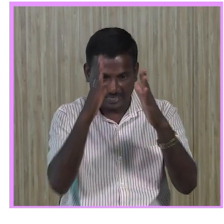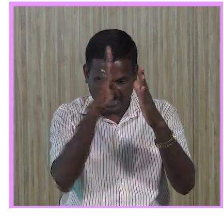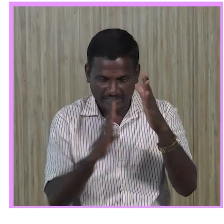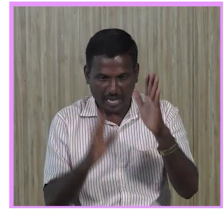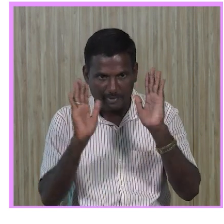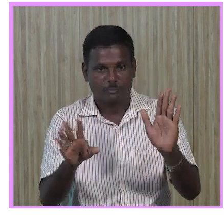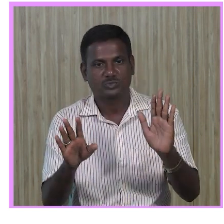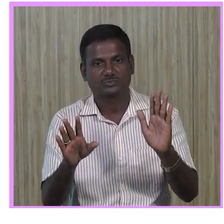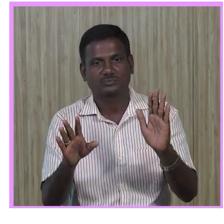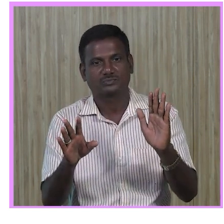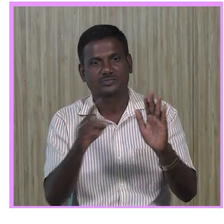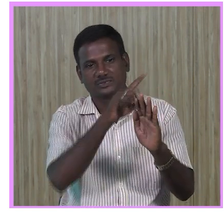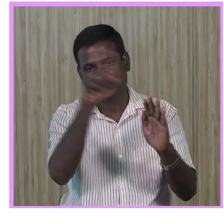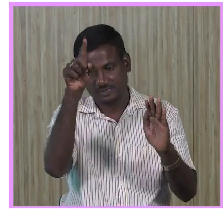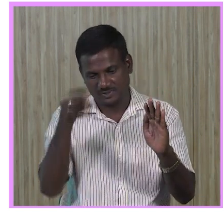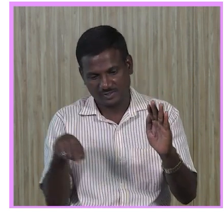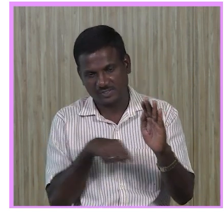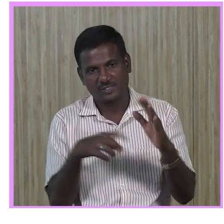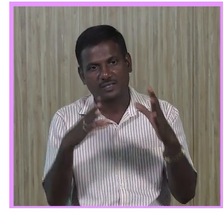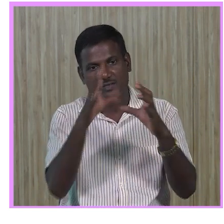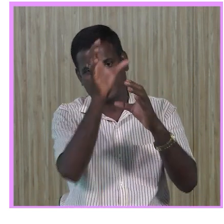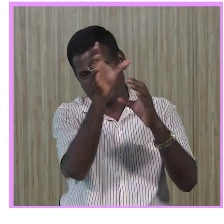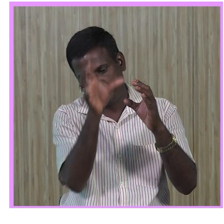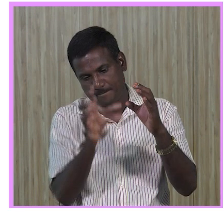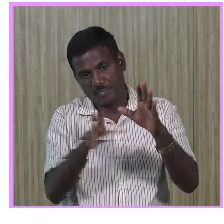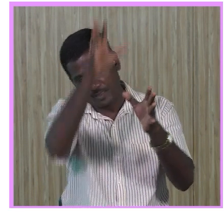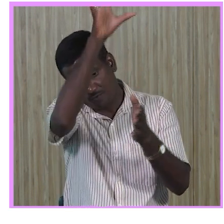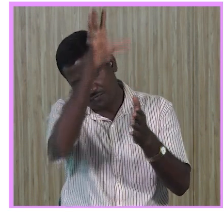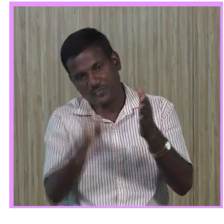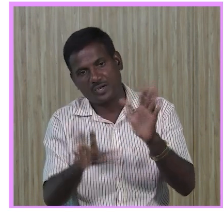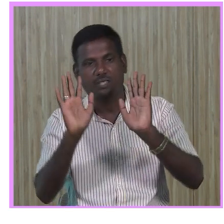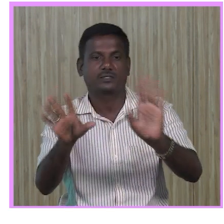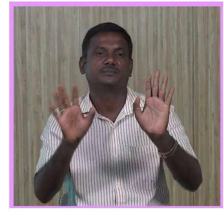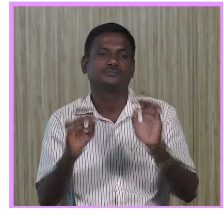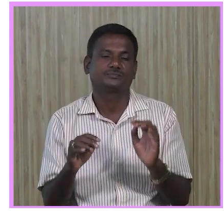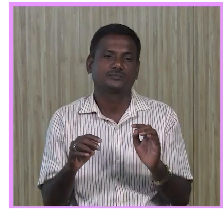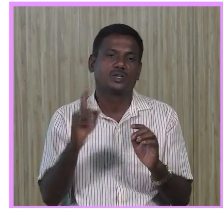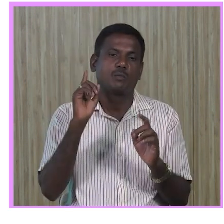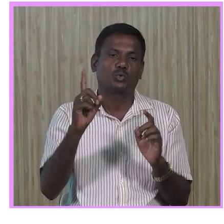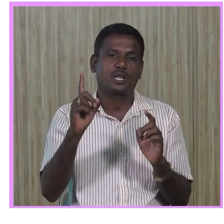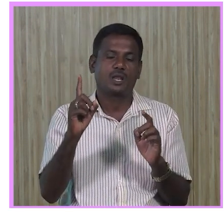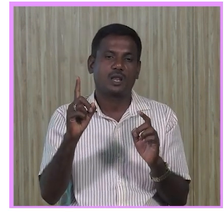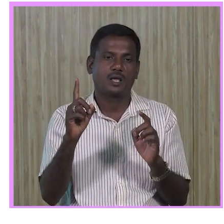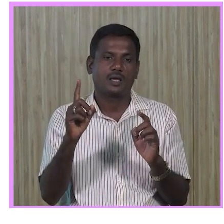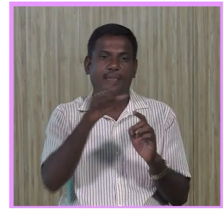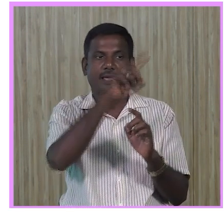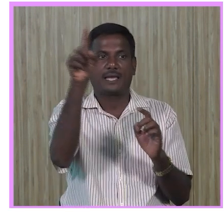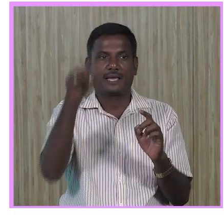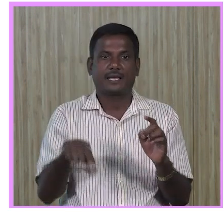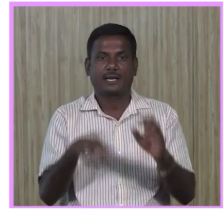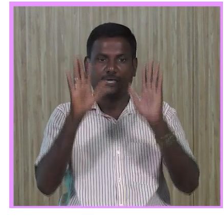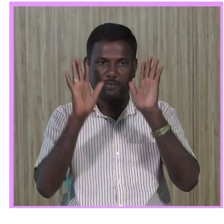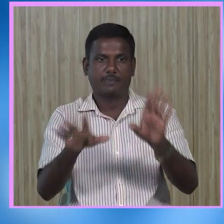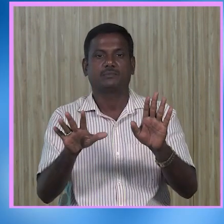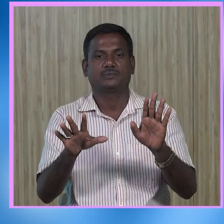கட்டமைப்பு அமைப்பு. கட்டமைப்பு அமைப்புனா ராக்கெட்டுடைய முழு பகுதியும் அதில் இருக்கும். இப்போ முதலாவது பார்க்க போகிறோம், கட்டமைப்பு